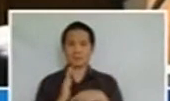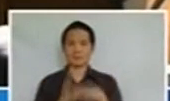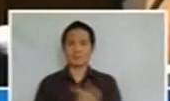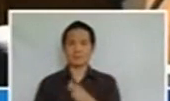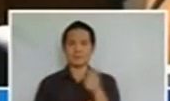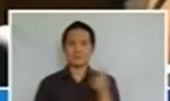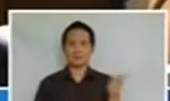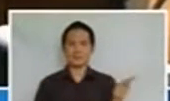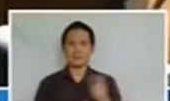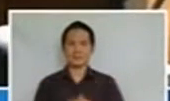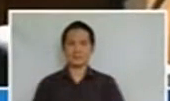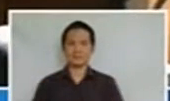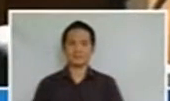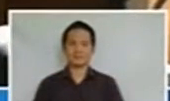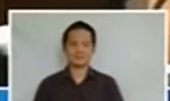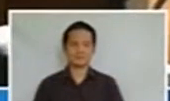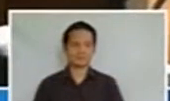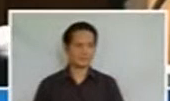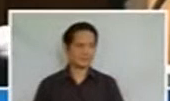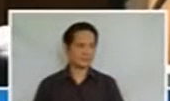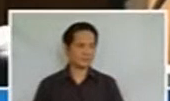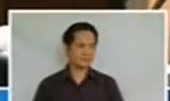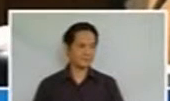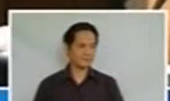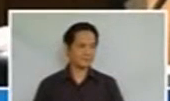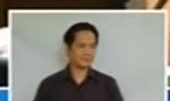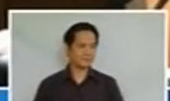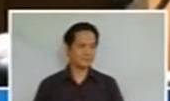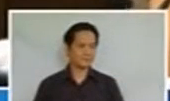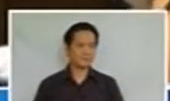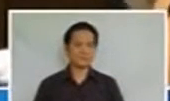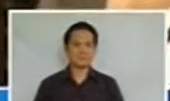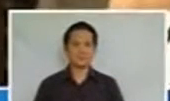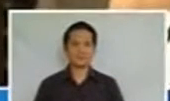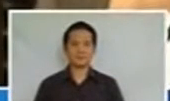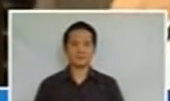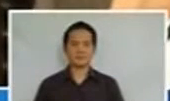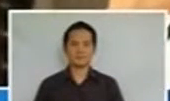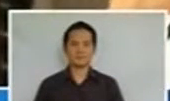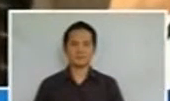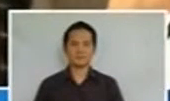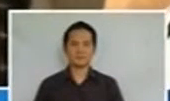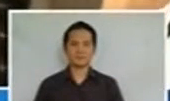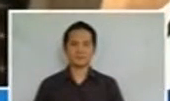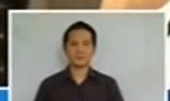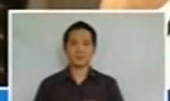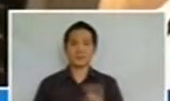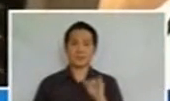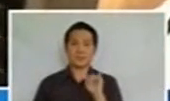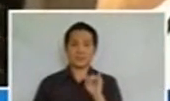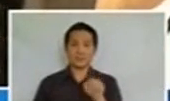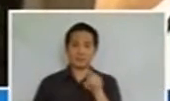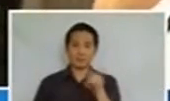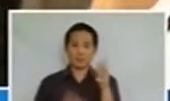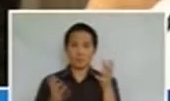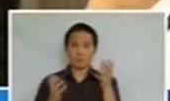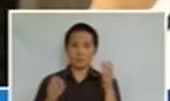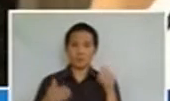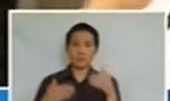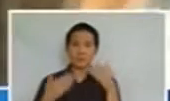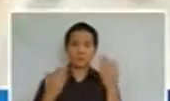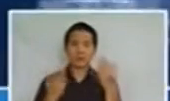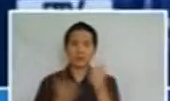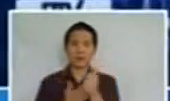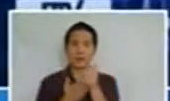they have the means of going back there. And there is a promise. What is really very important is we give